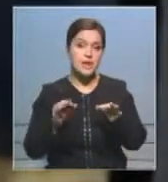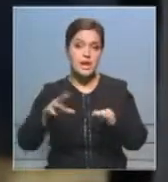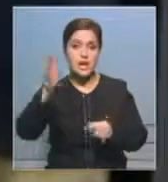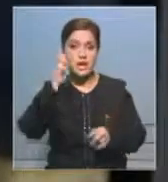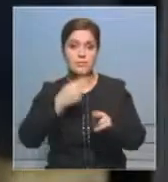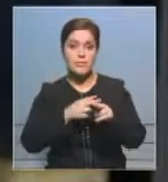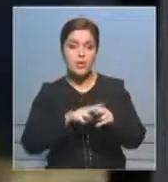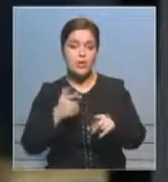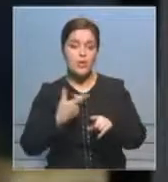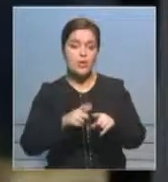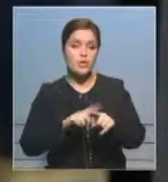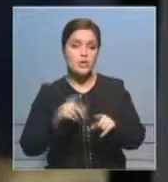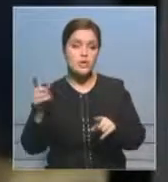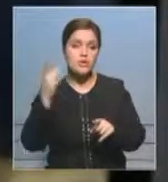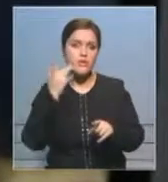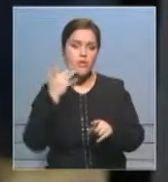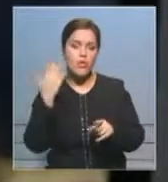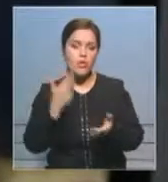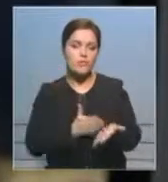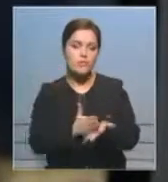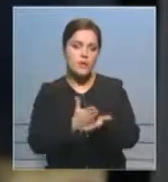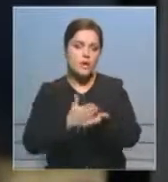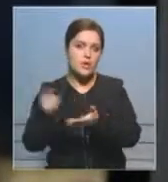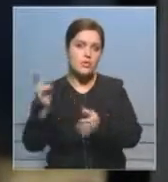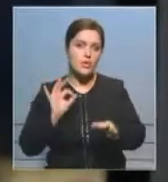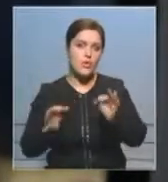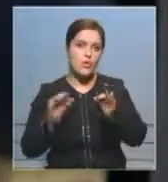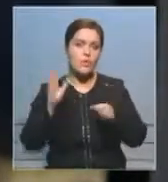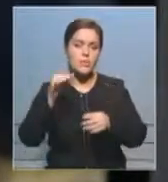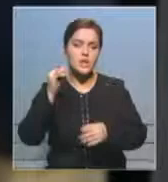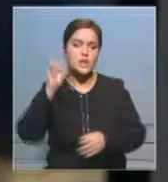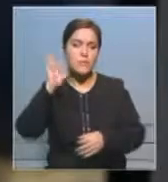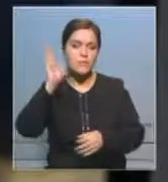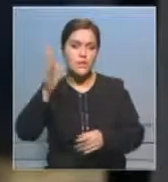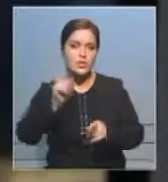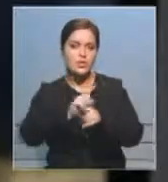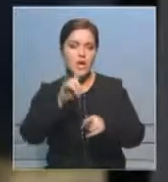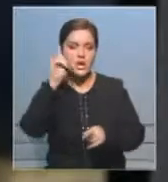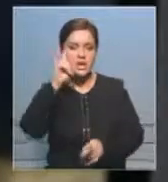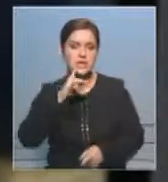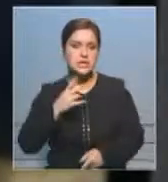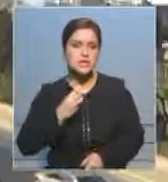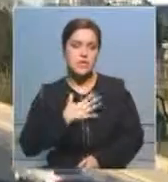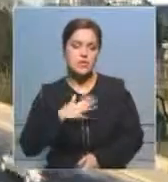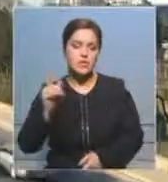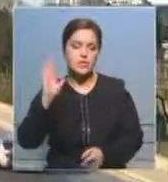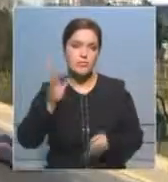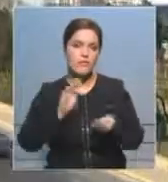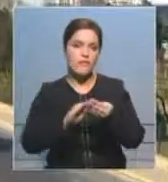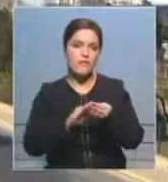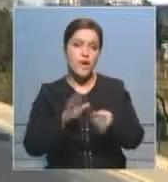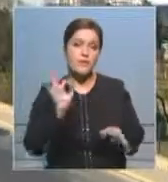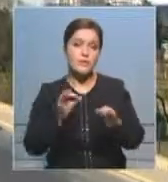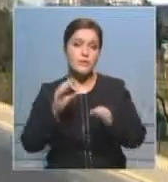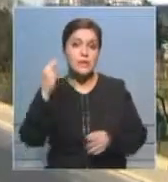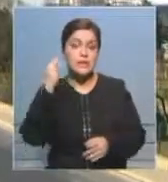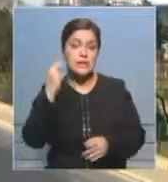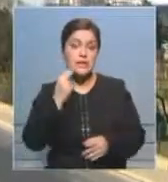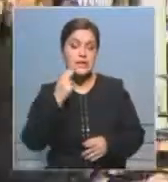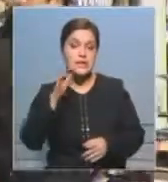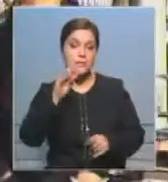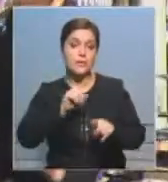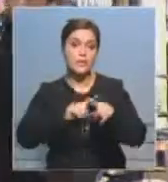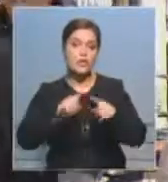думаю это очень стабильная страна уже много лет стабильно ведь будет стабильной на будущее . вопрос совсем скоро в китае будут